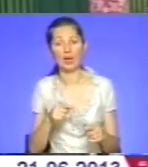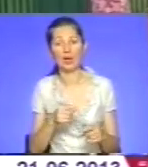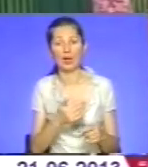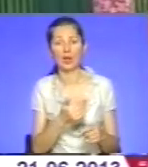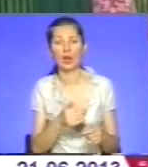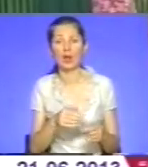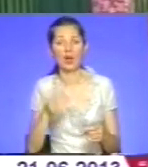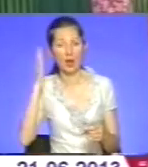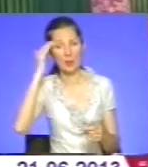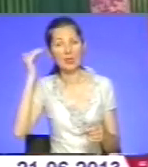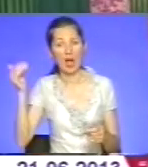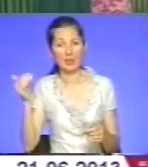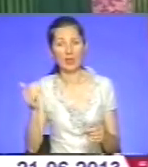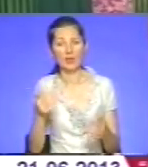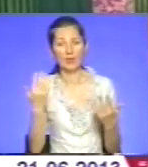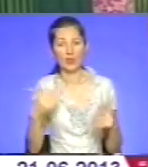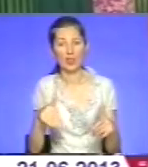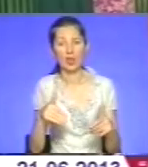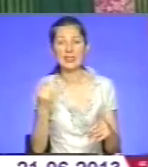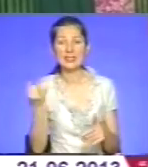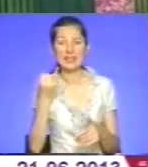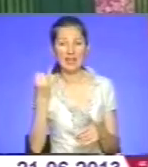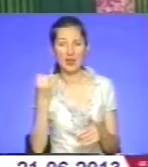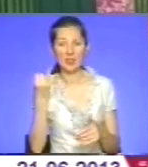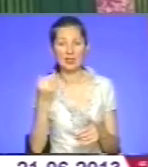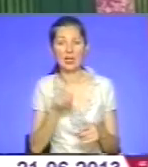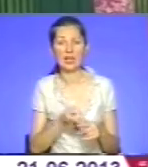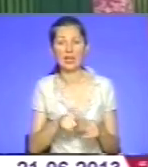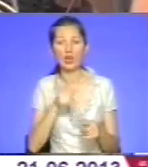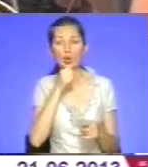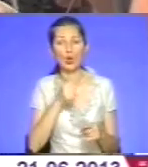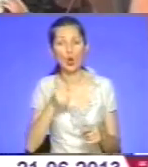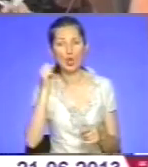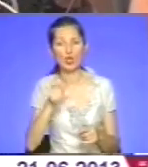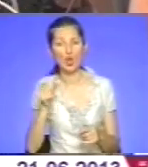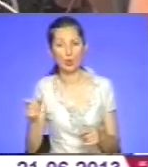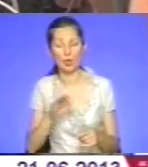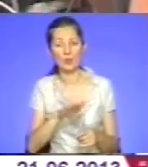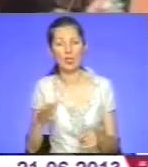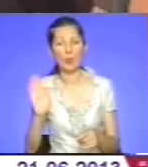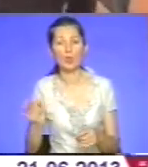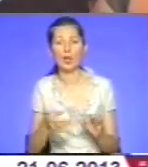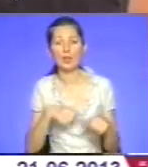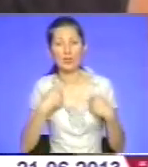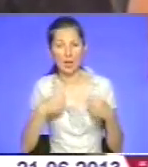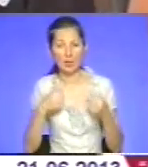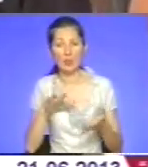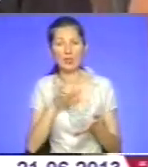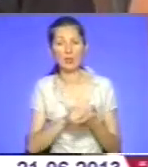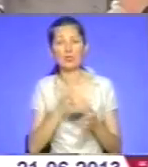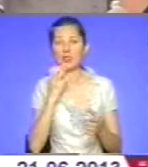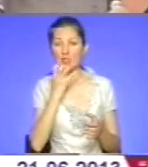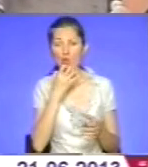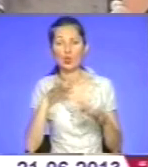них задатки. Вони вже так цікаві. Це як дорослі люди. Діти були ретельними, адже займалися серйозною